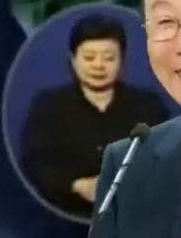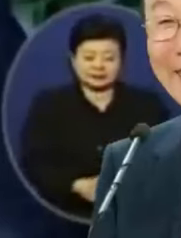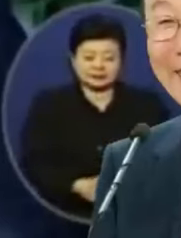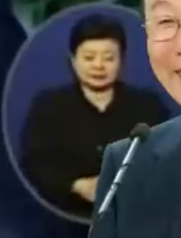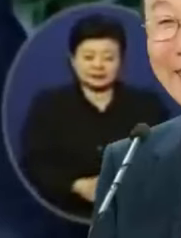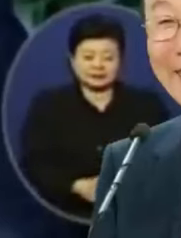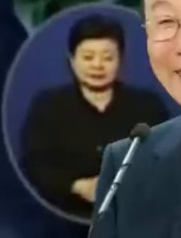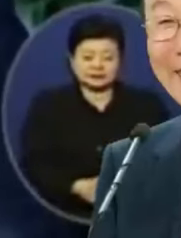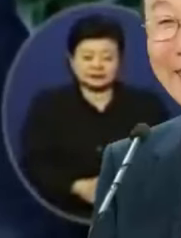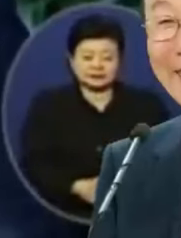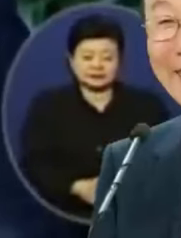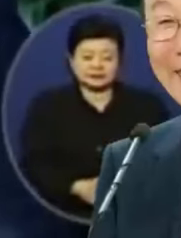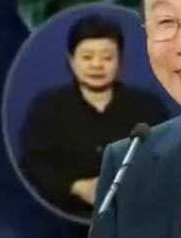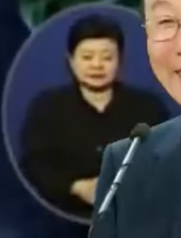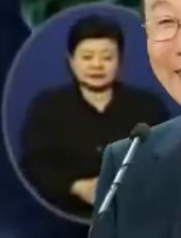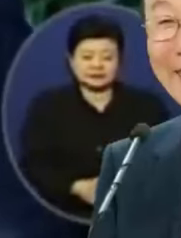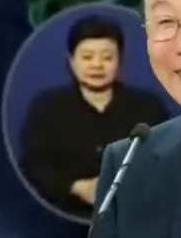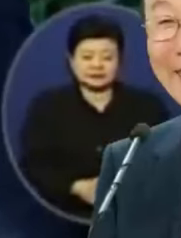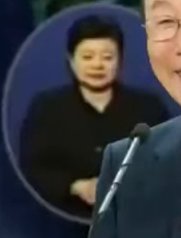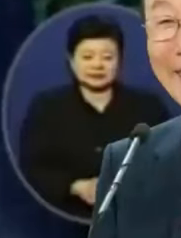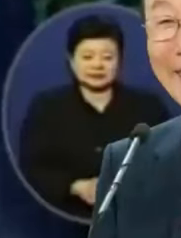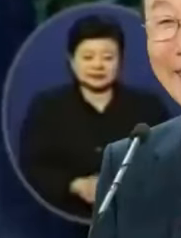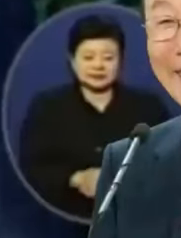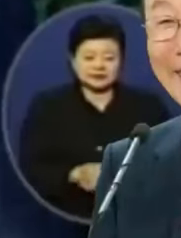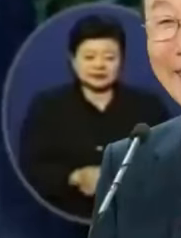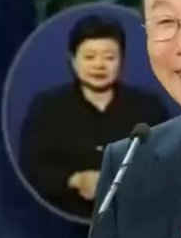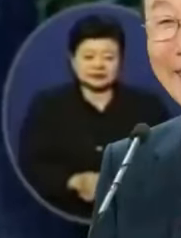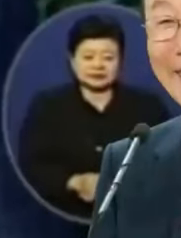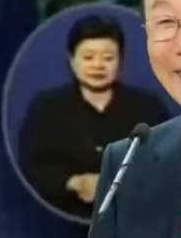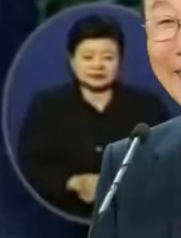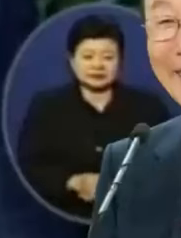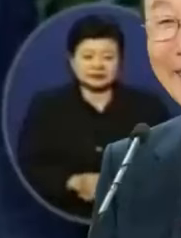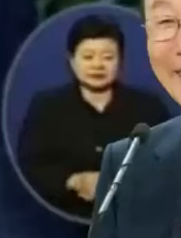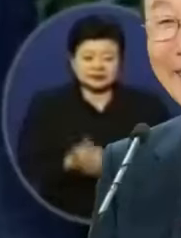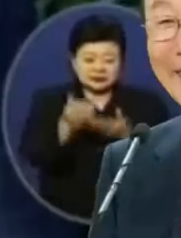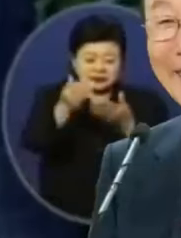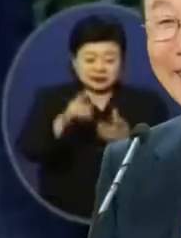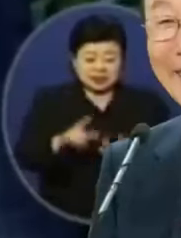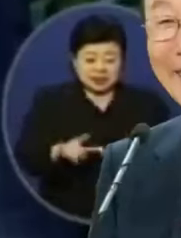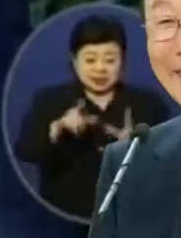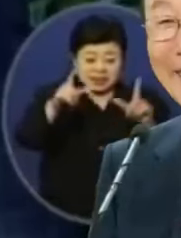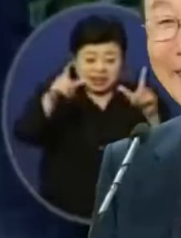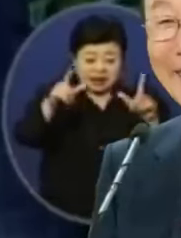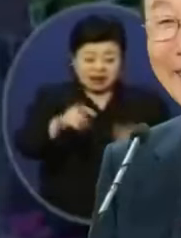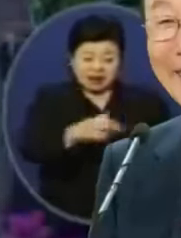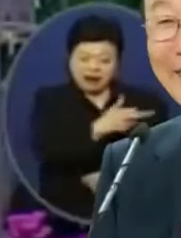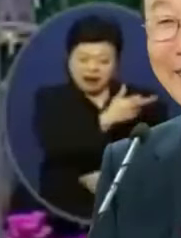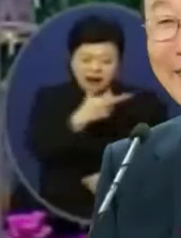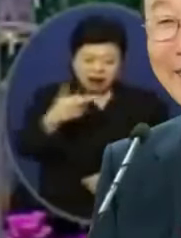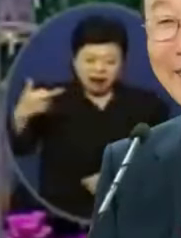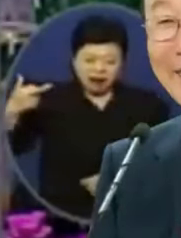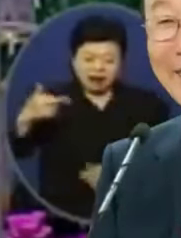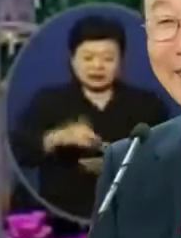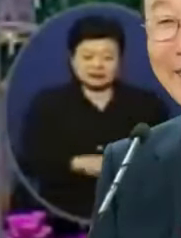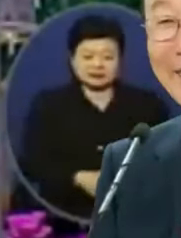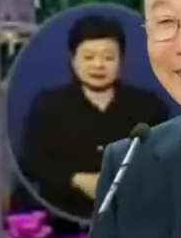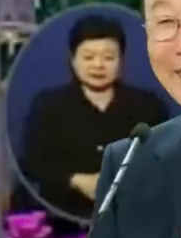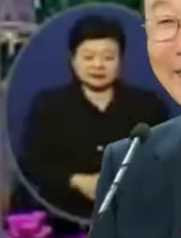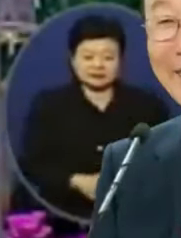상향식을 하는 날이니까 얼마나 어마어마한지 모릅니다.